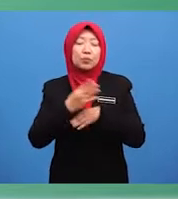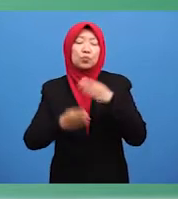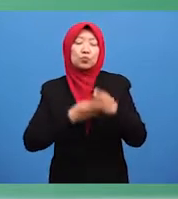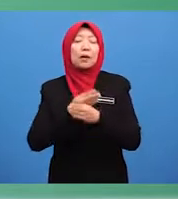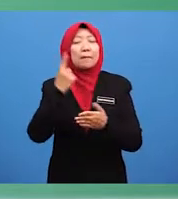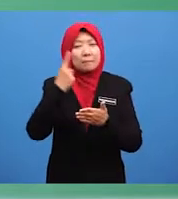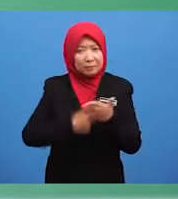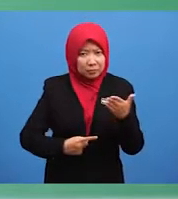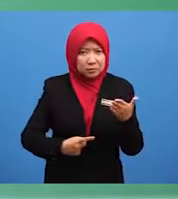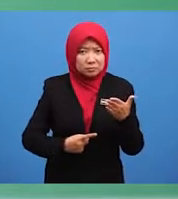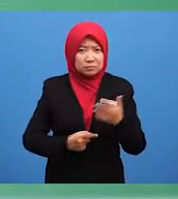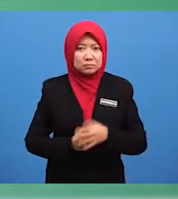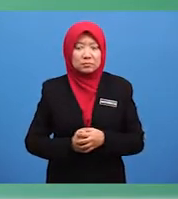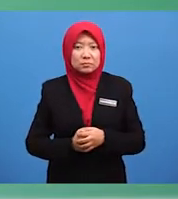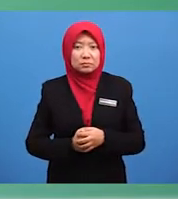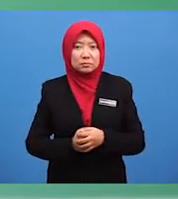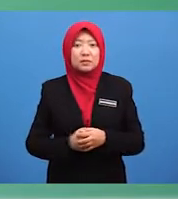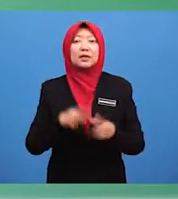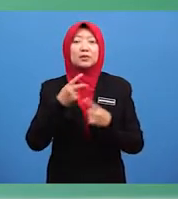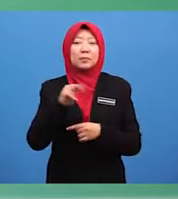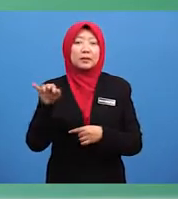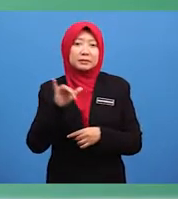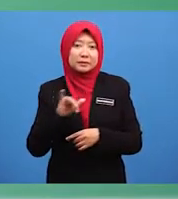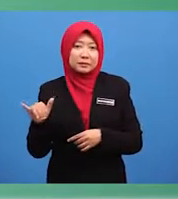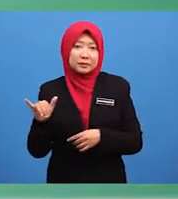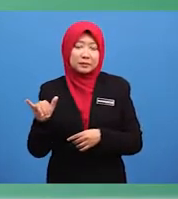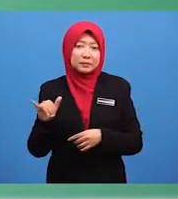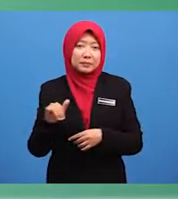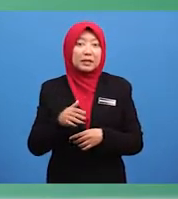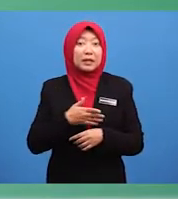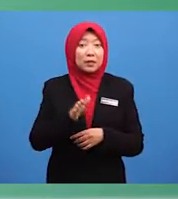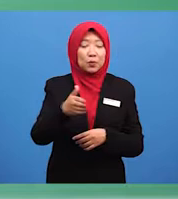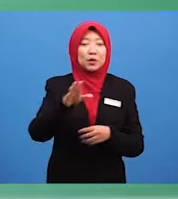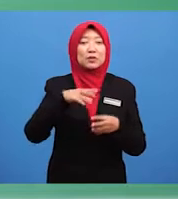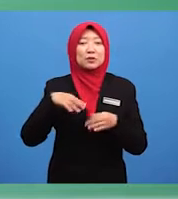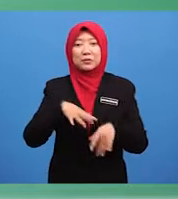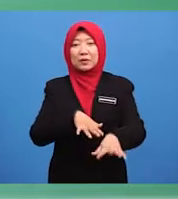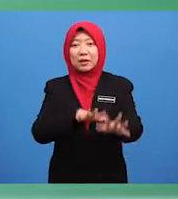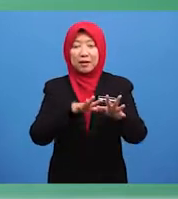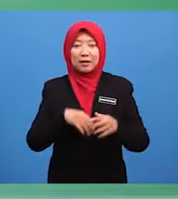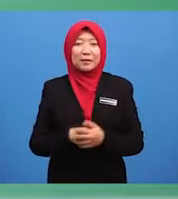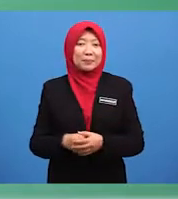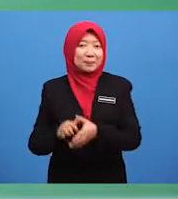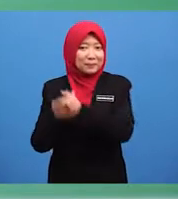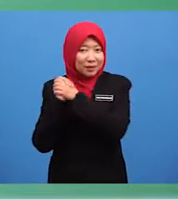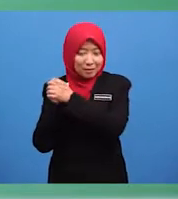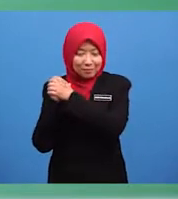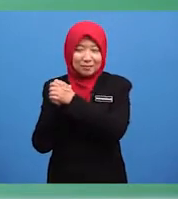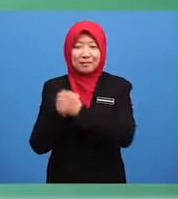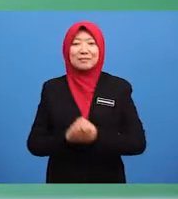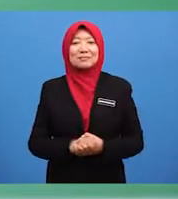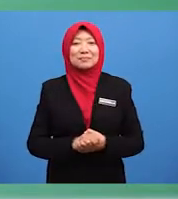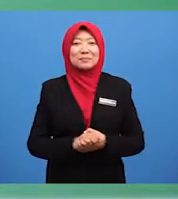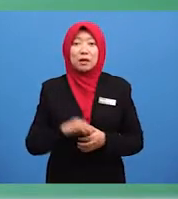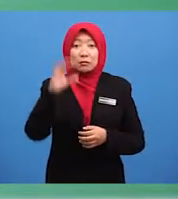bumi apakah agaknya? Ya, jawapannya likuan sungai. Tahniah sekali lagi.